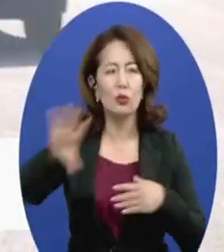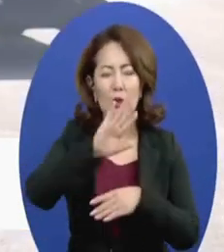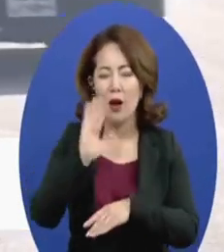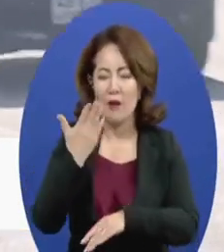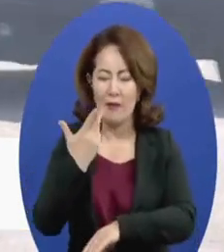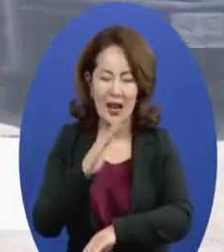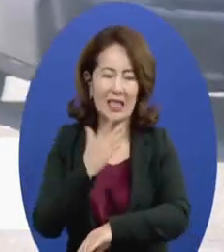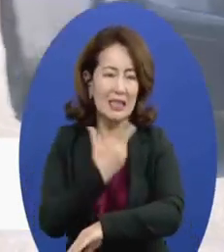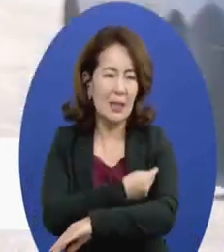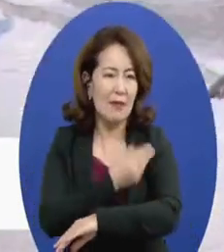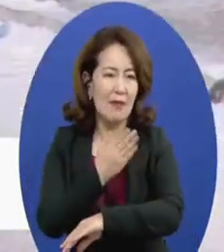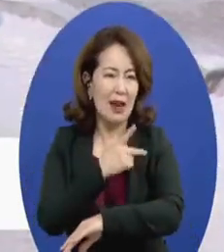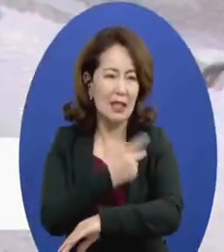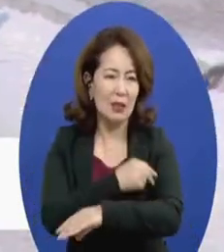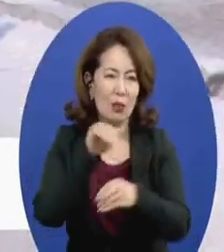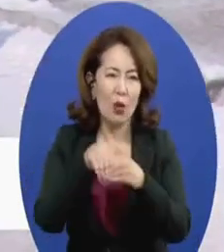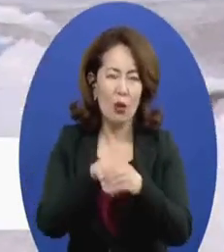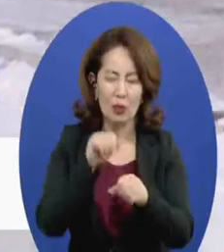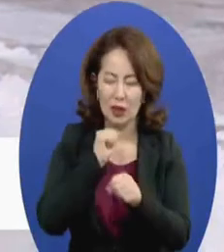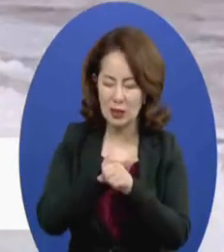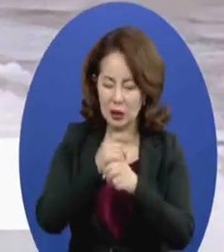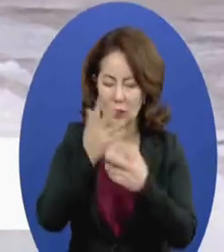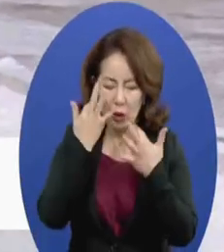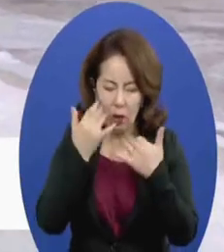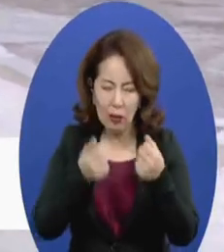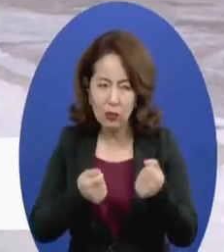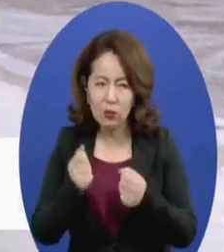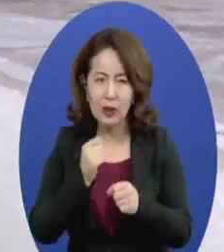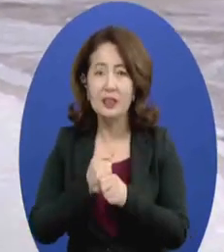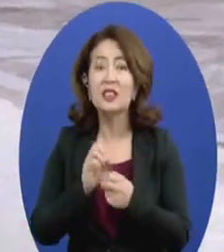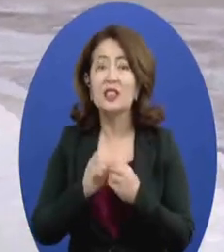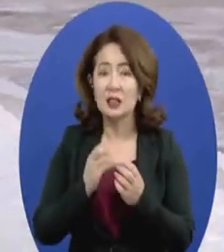ажлыг үйл шаттайгаар зохион байгуулах чиглэлийг баримтлаж байна.